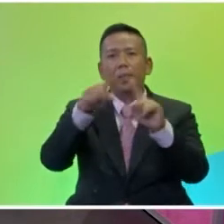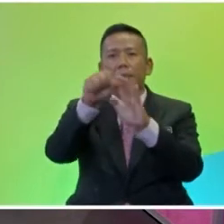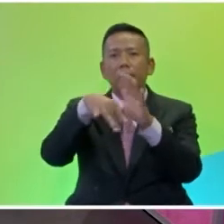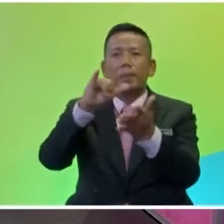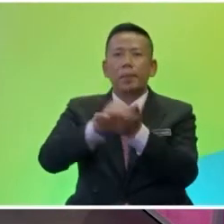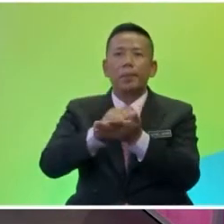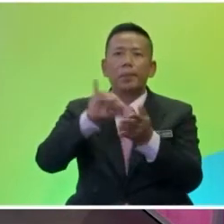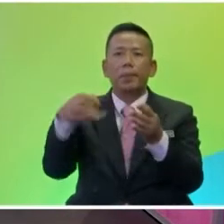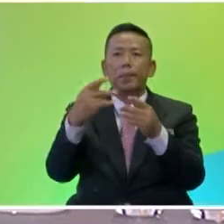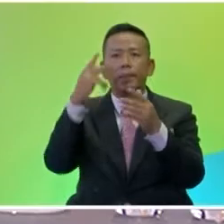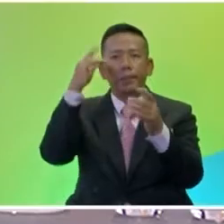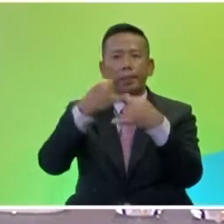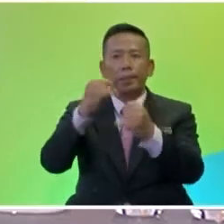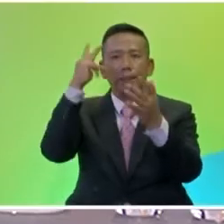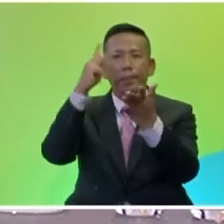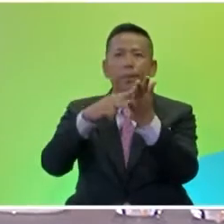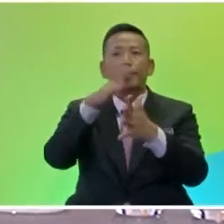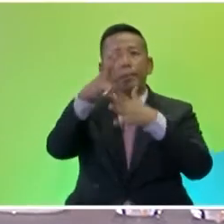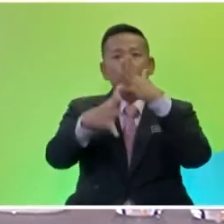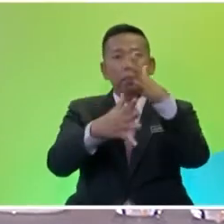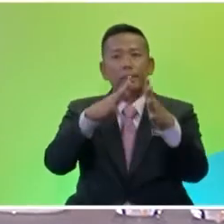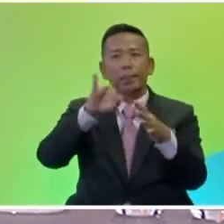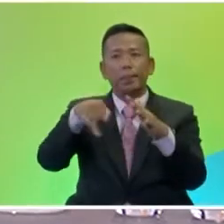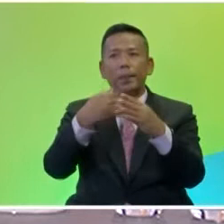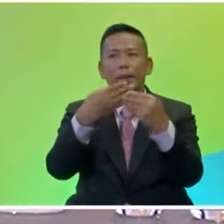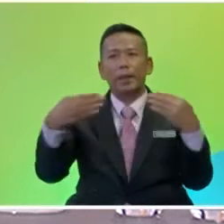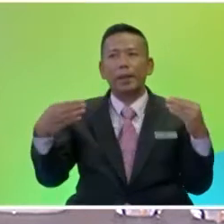juga ingin memperkenalkan juru bahasa Isya